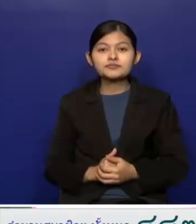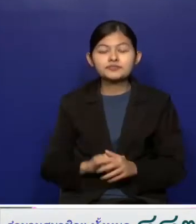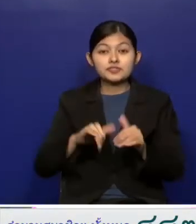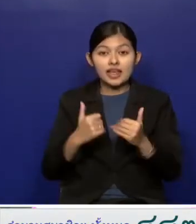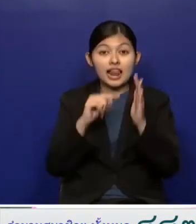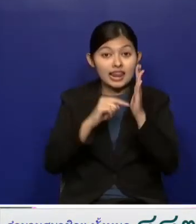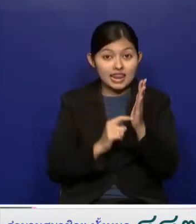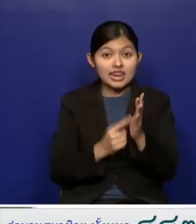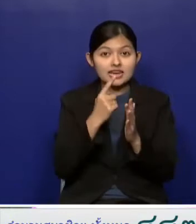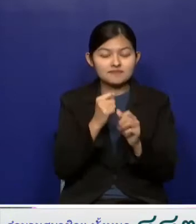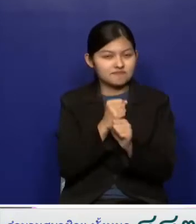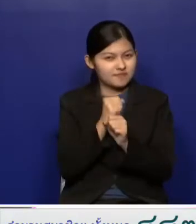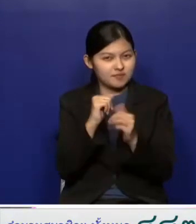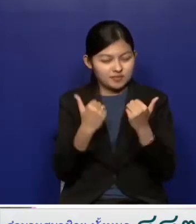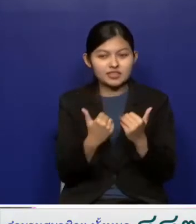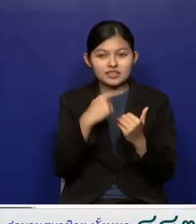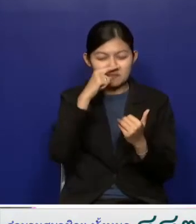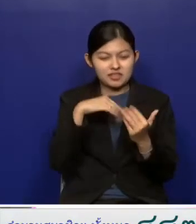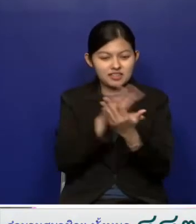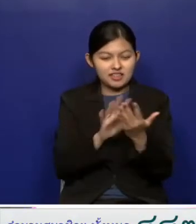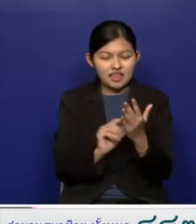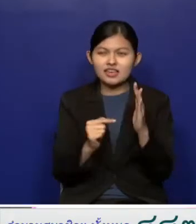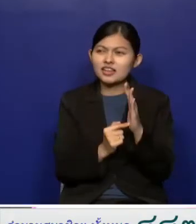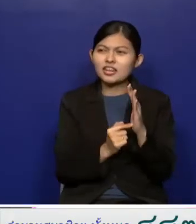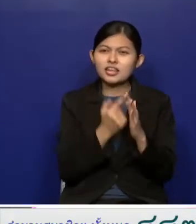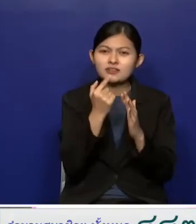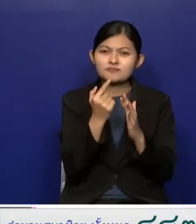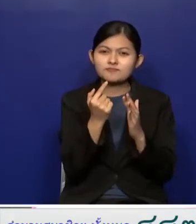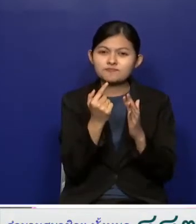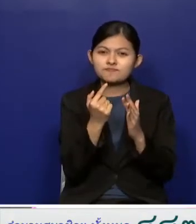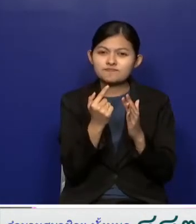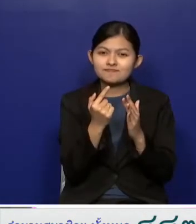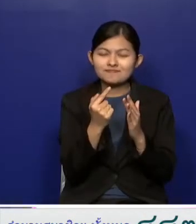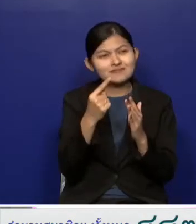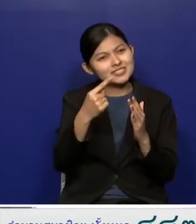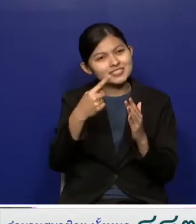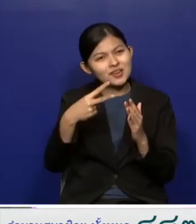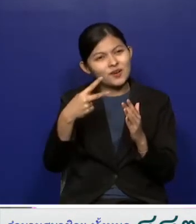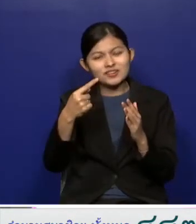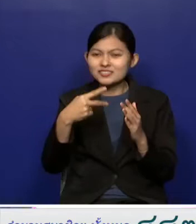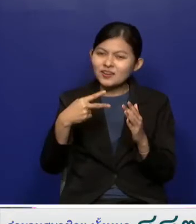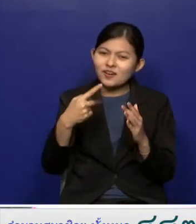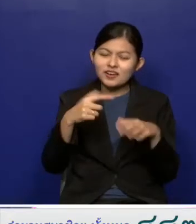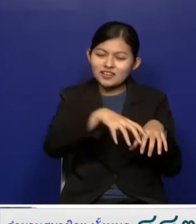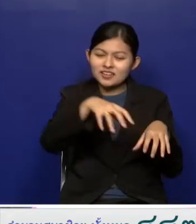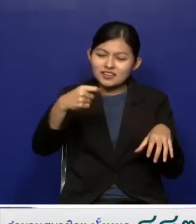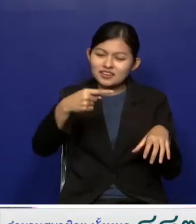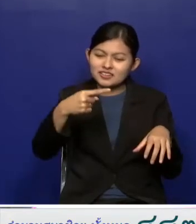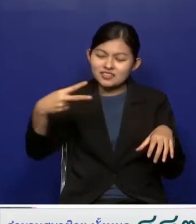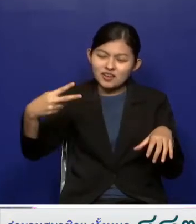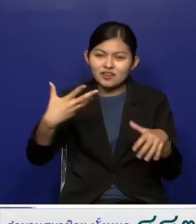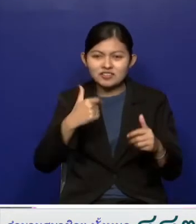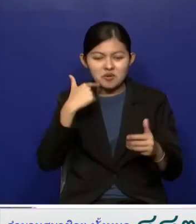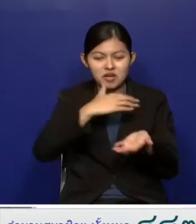ทำประเทศไทยถึงแม้จะเริ่มทำเป็นแห่งเพียงแห่งสองแห่งแต่ปริมาณการผลิตได้เป็น